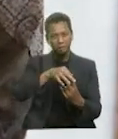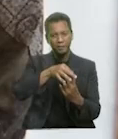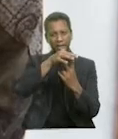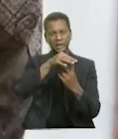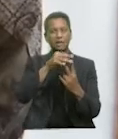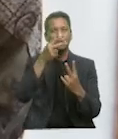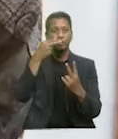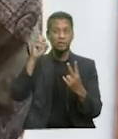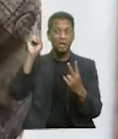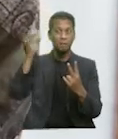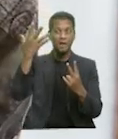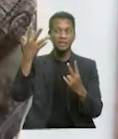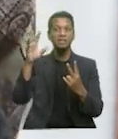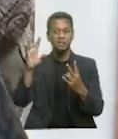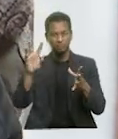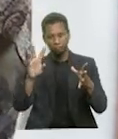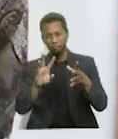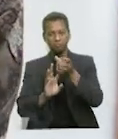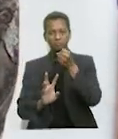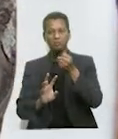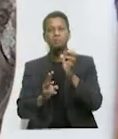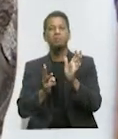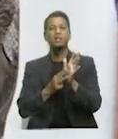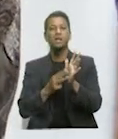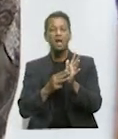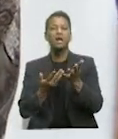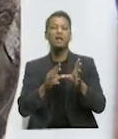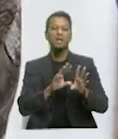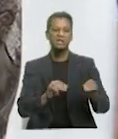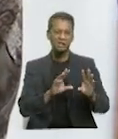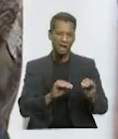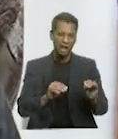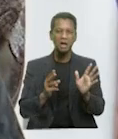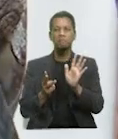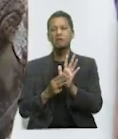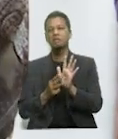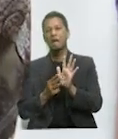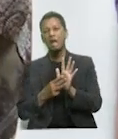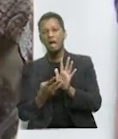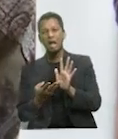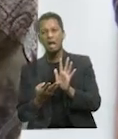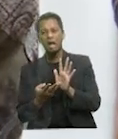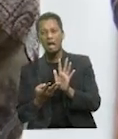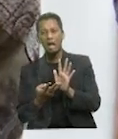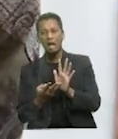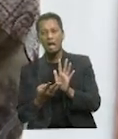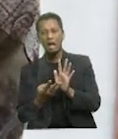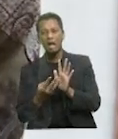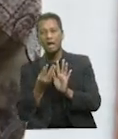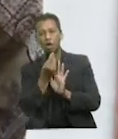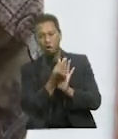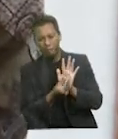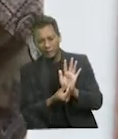menyelesaikan permasalahan lapangan kerja, menyelesaikan masalah produktivitas, masalah